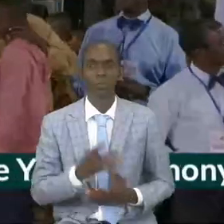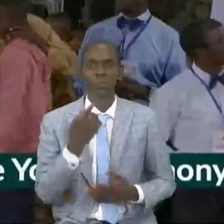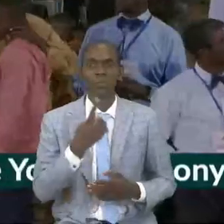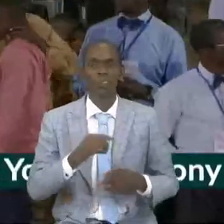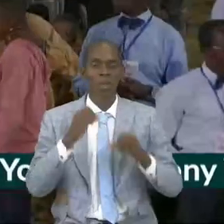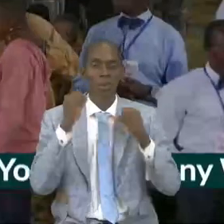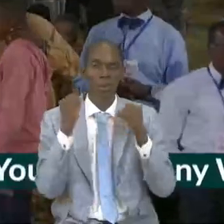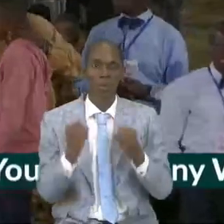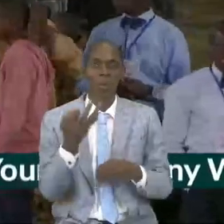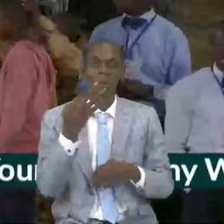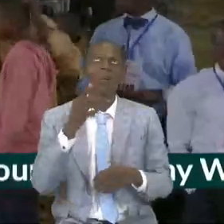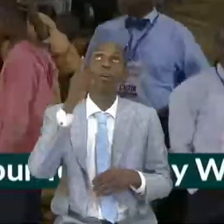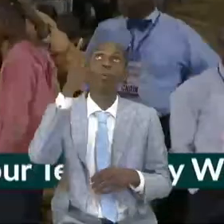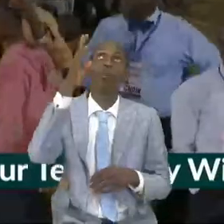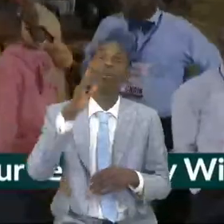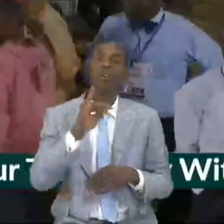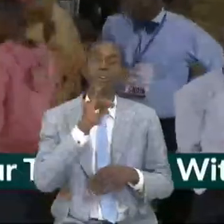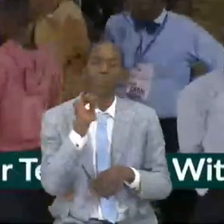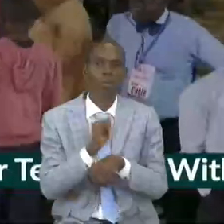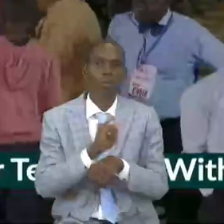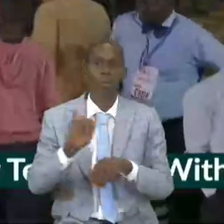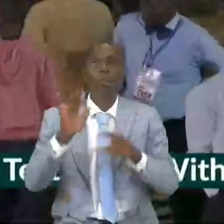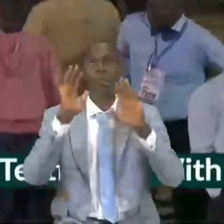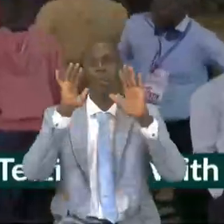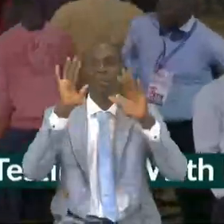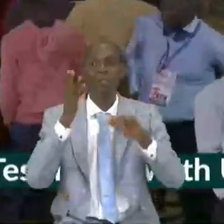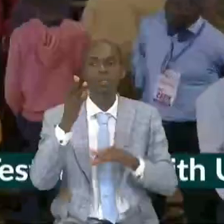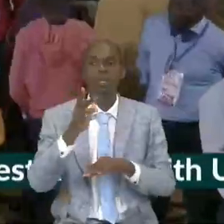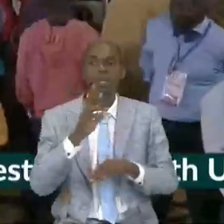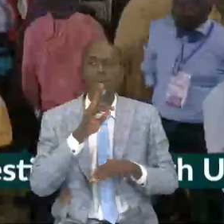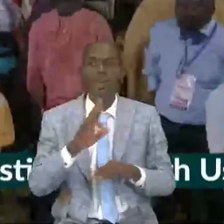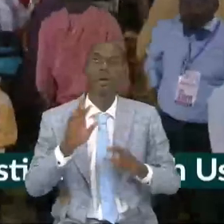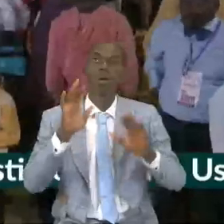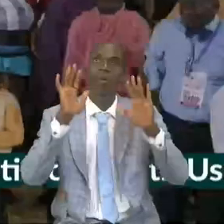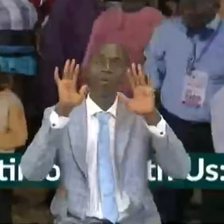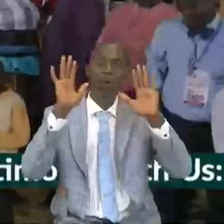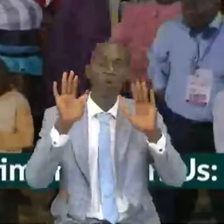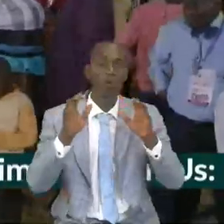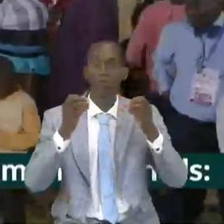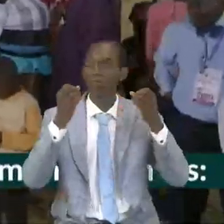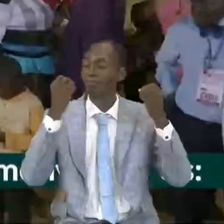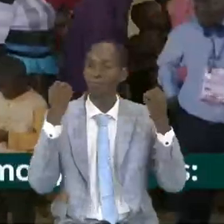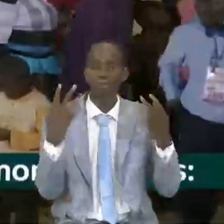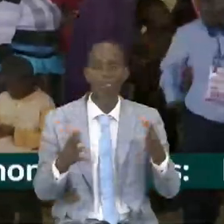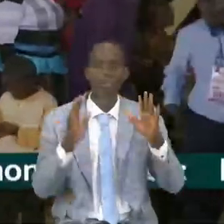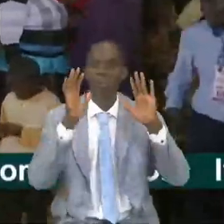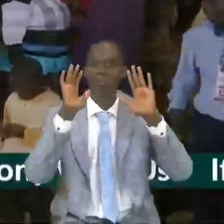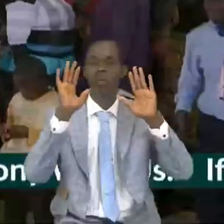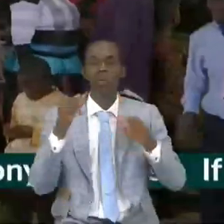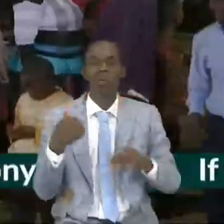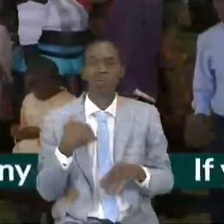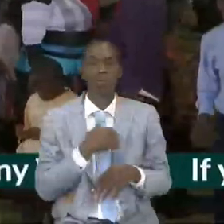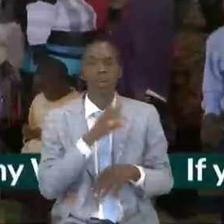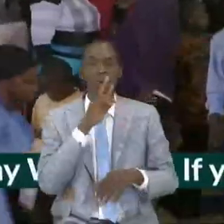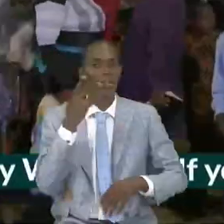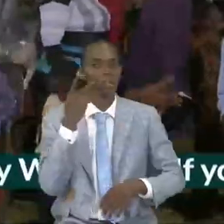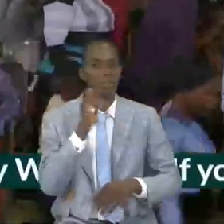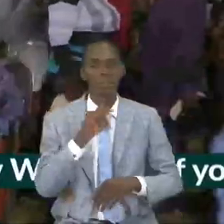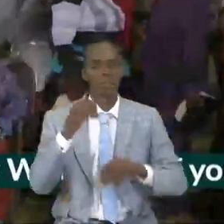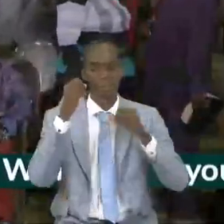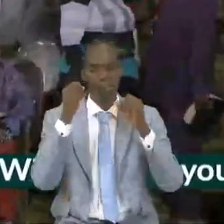La puissance de Dieu a accompli des prodiges. Il y a des prodiges sans nombre. Et nous voyons la puissance